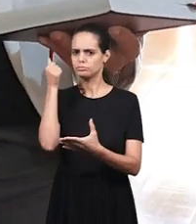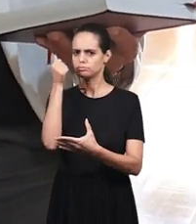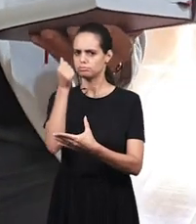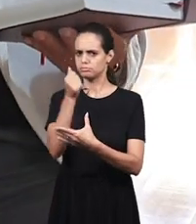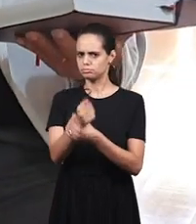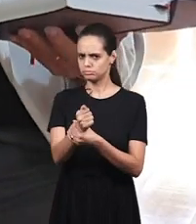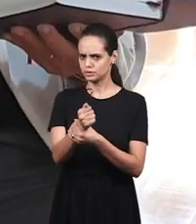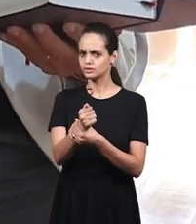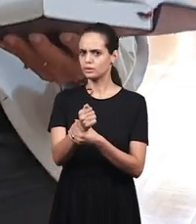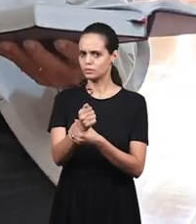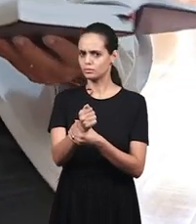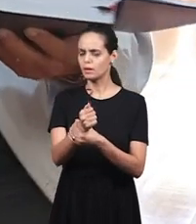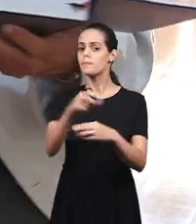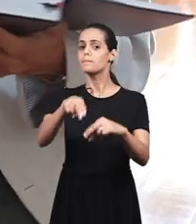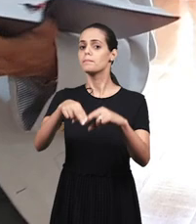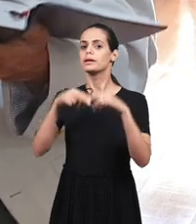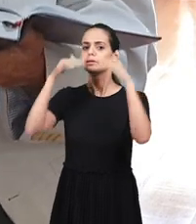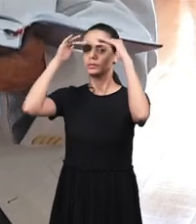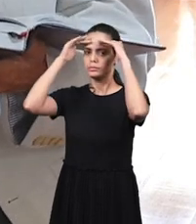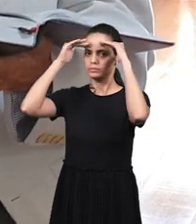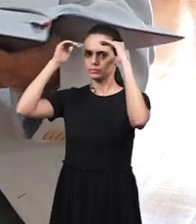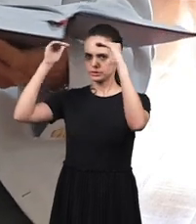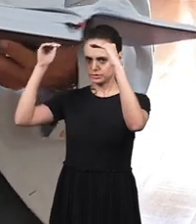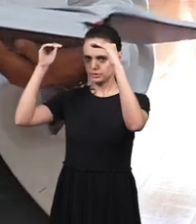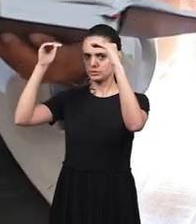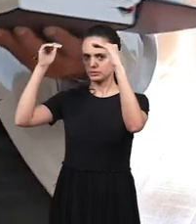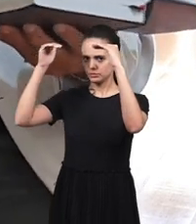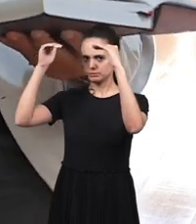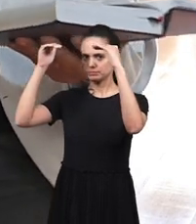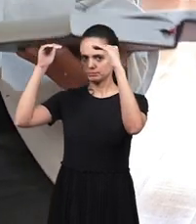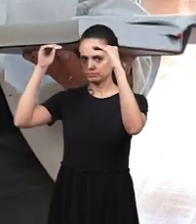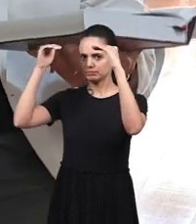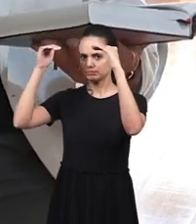например, через послушание, да?